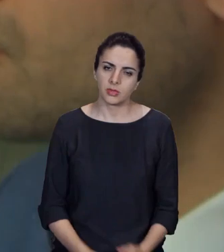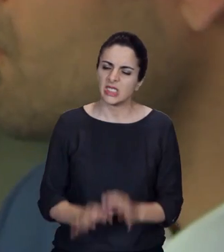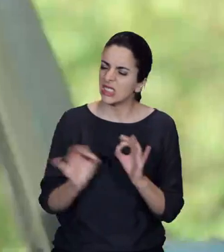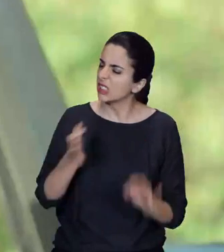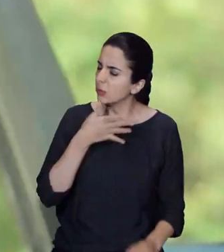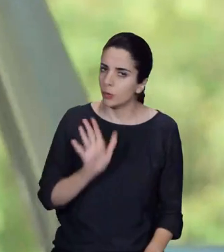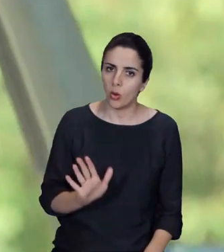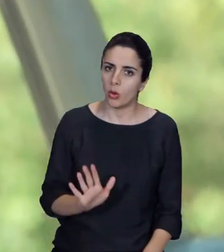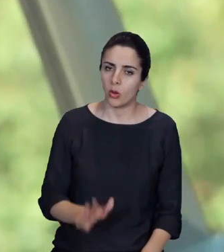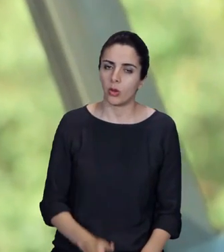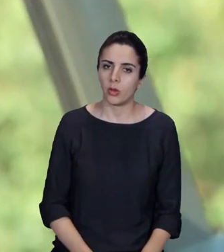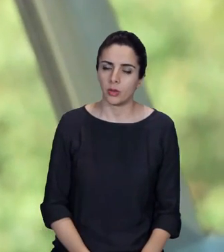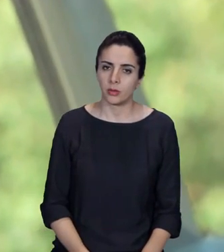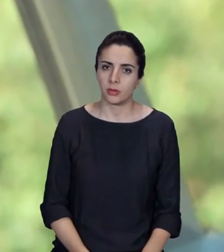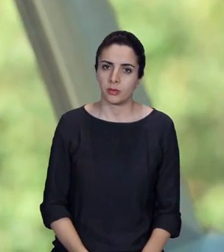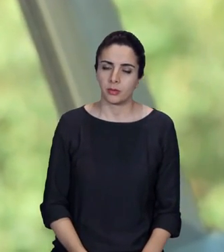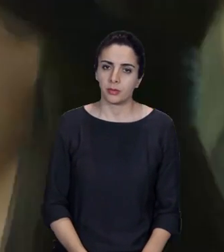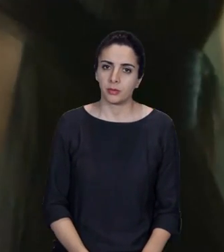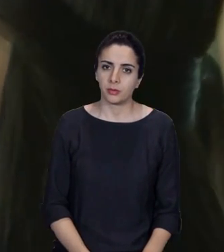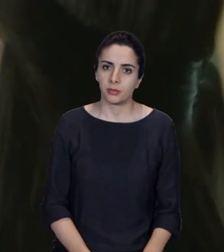Hiçbir şey.